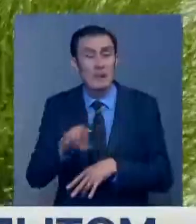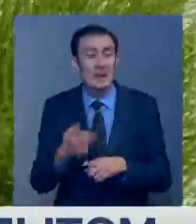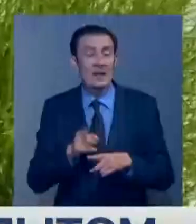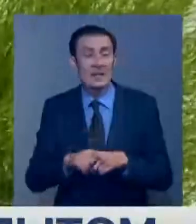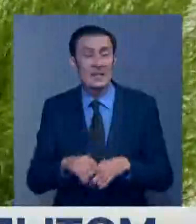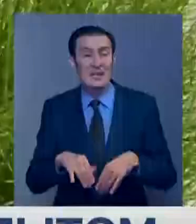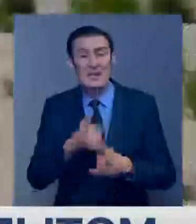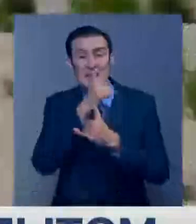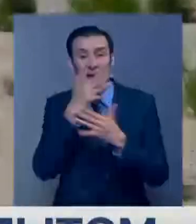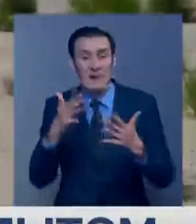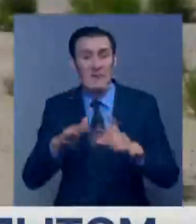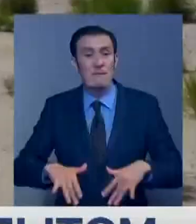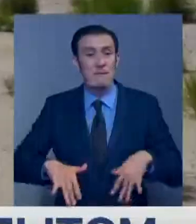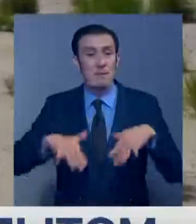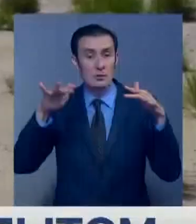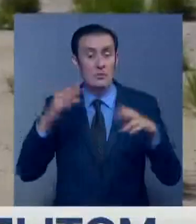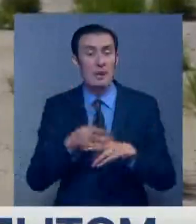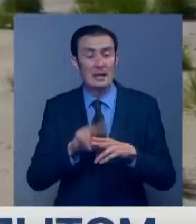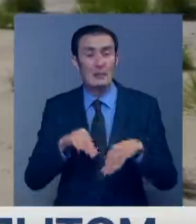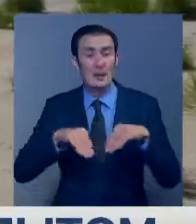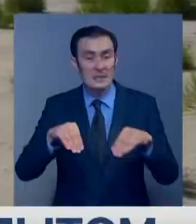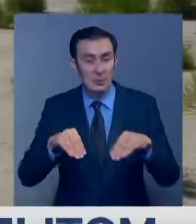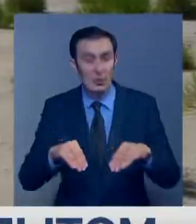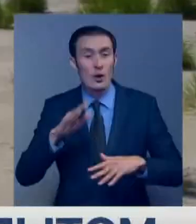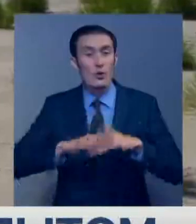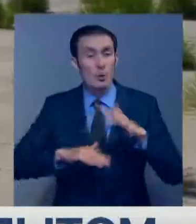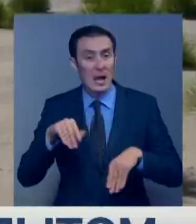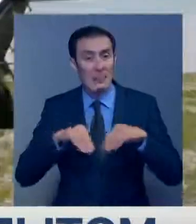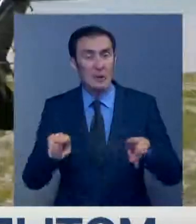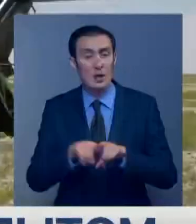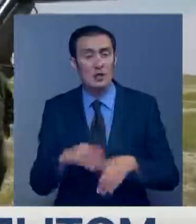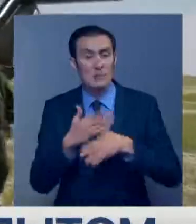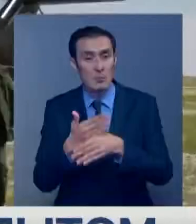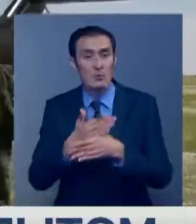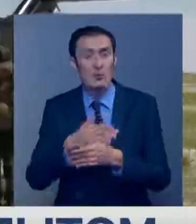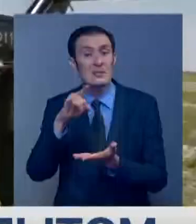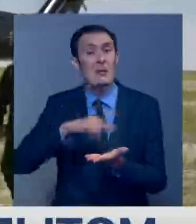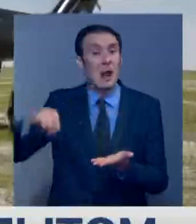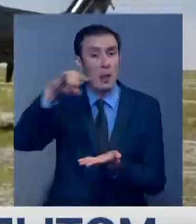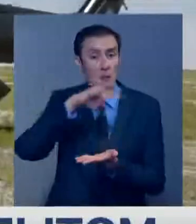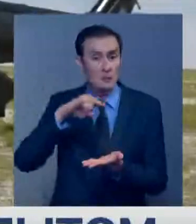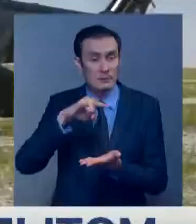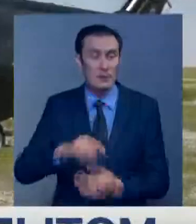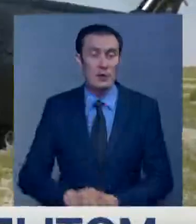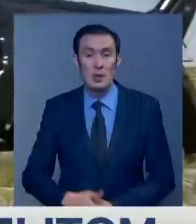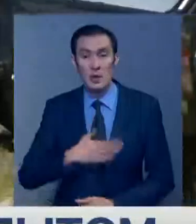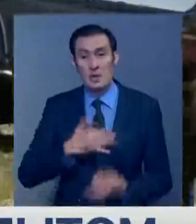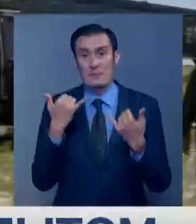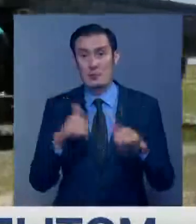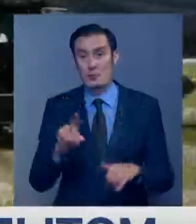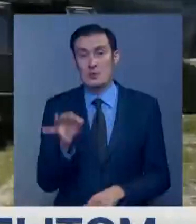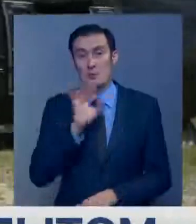не давая им подняться в воздух. Производят посадку здесь как вручную, так и с помощью самолетов. Я впечатлен, что здесь